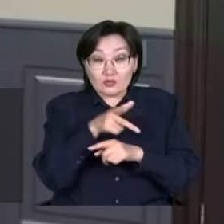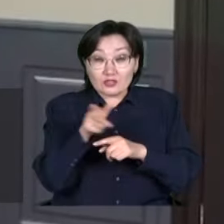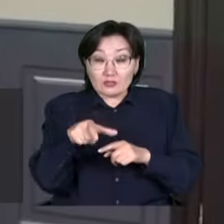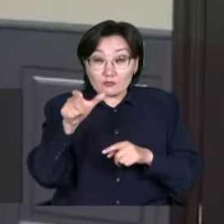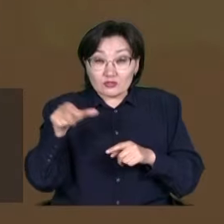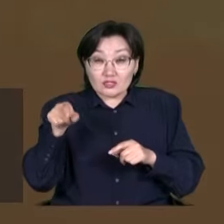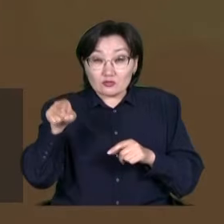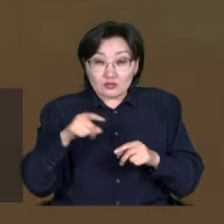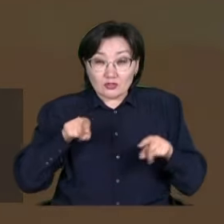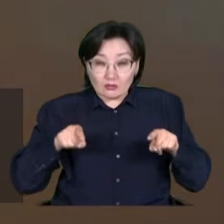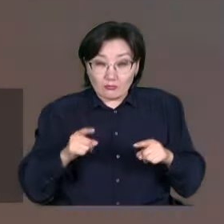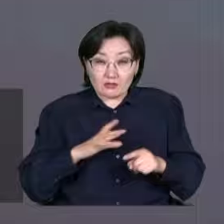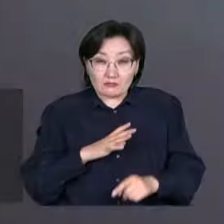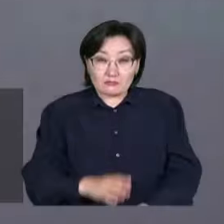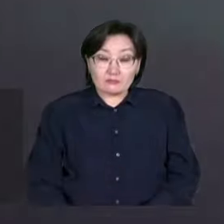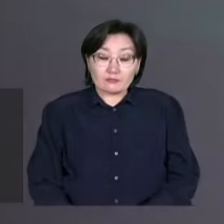азамат та сонда.